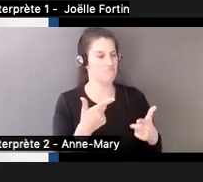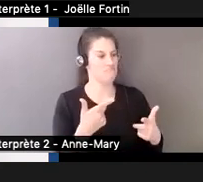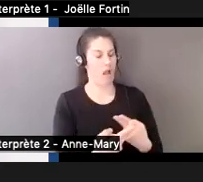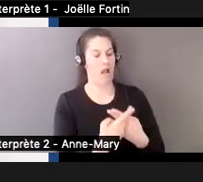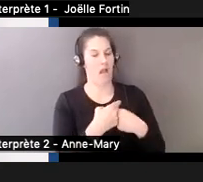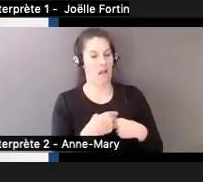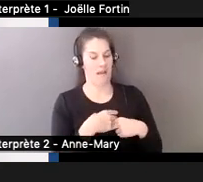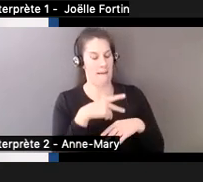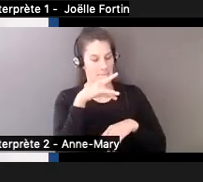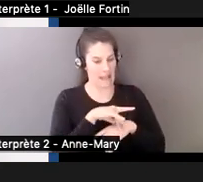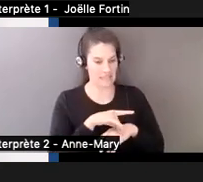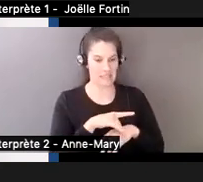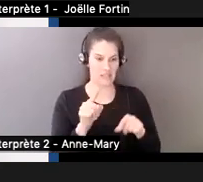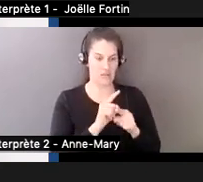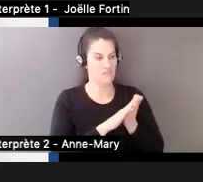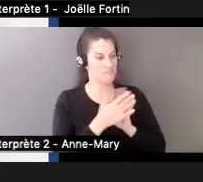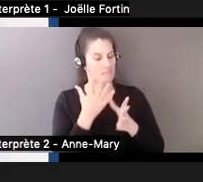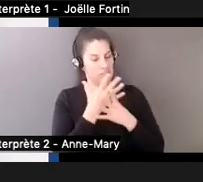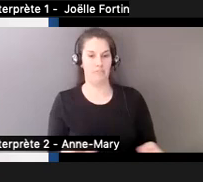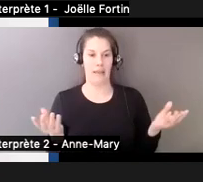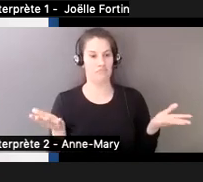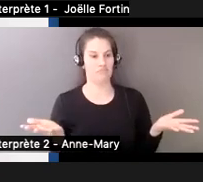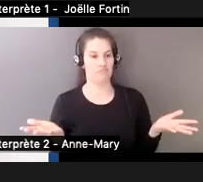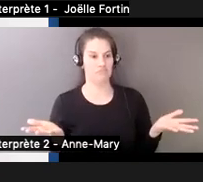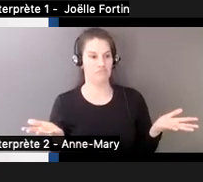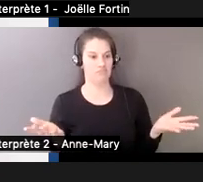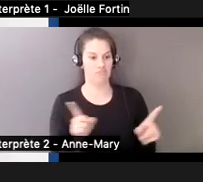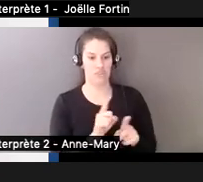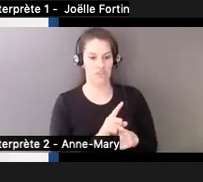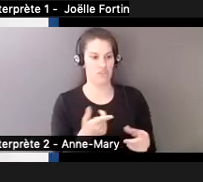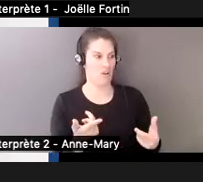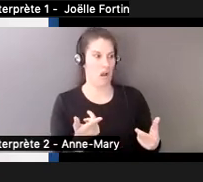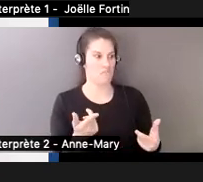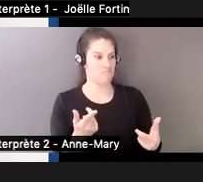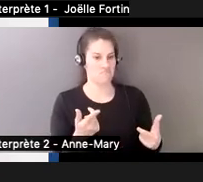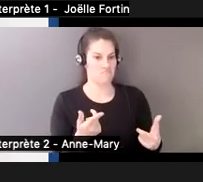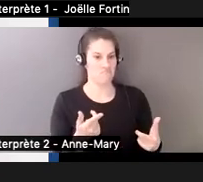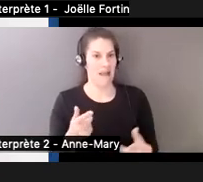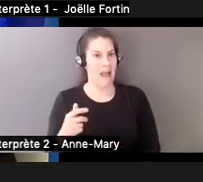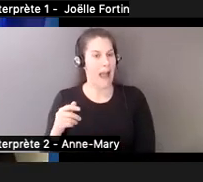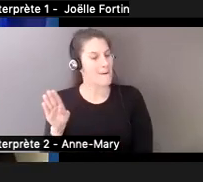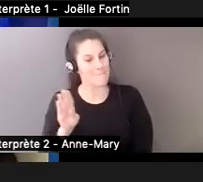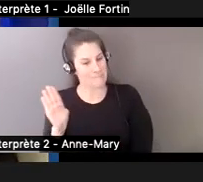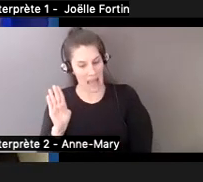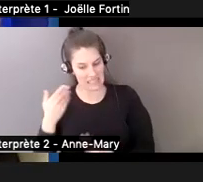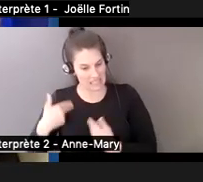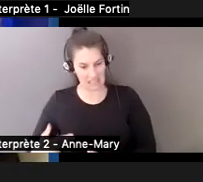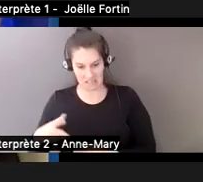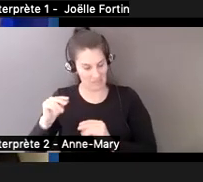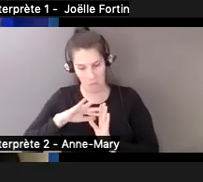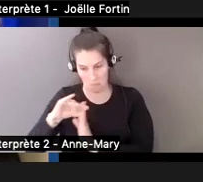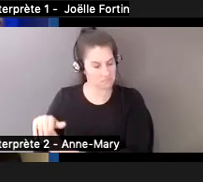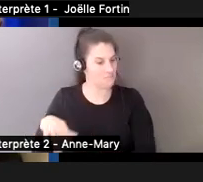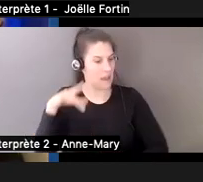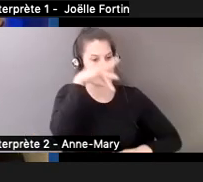avez le diagnostic, tout d'un coup, là, vous n'êtes plus que maladie. C'est-à-dire que tout ce qui vous arrive, c'est à peine si vous